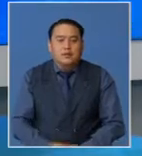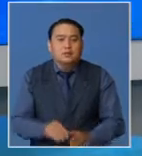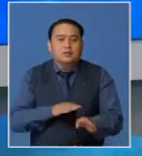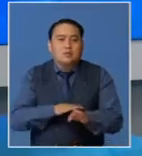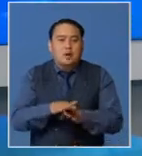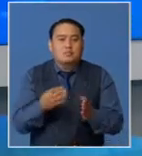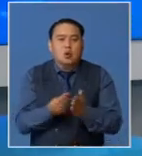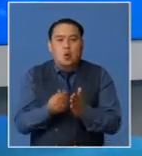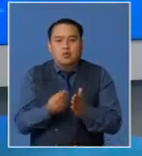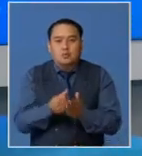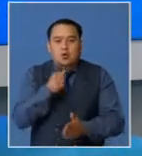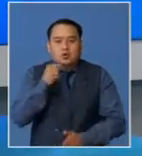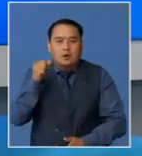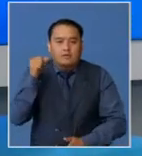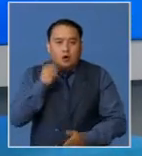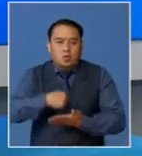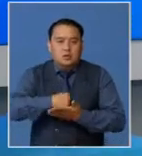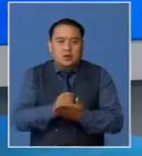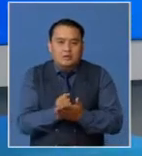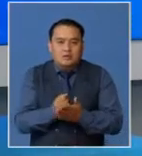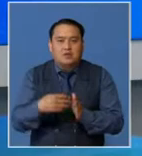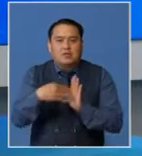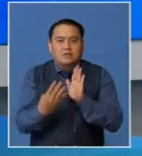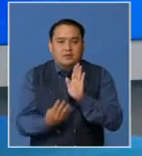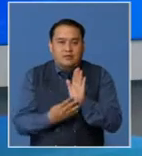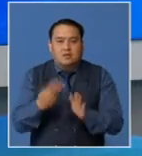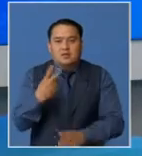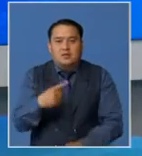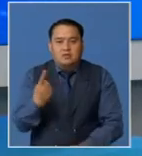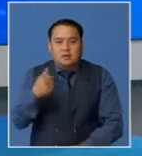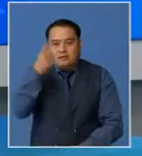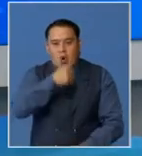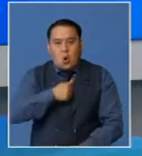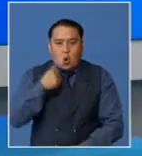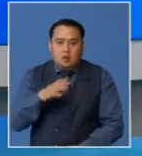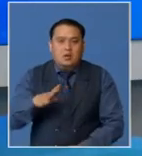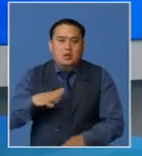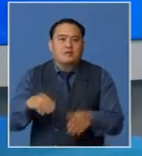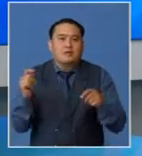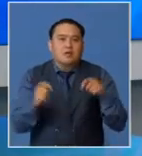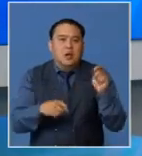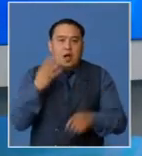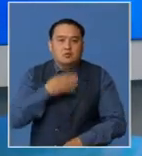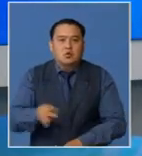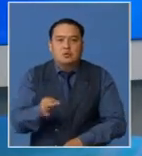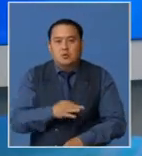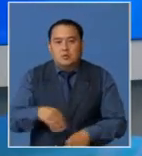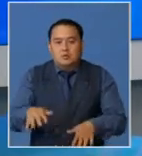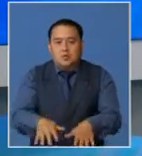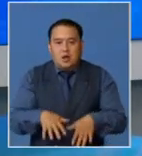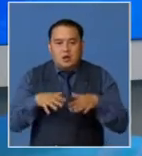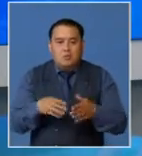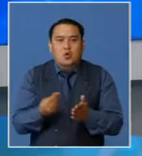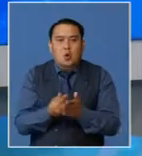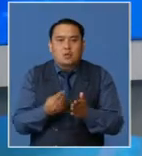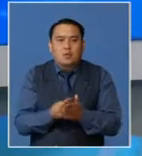Исполнение бюджета за прошлый год и утверждение комплексных планов на ближайшие 3 года стали главными на сессии Алматинского областного